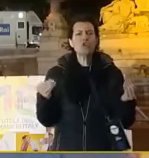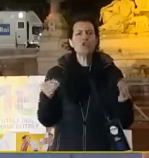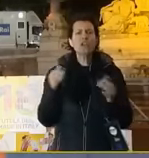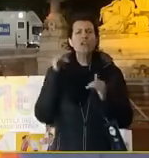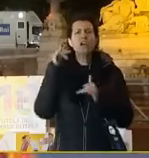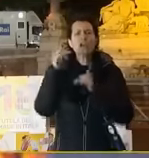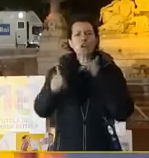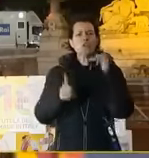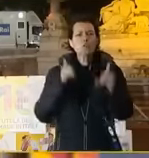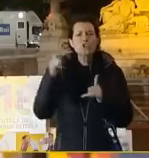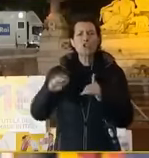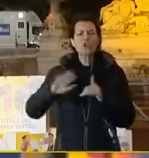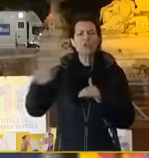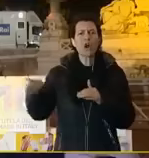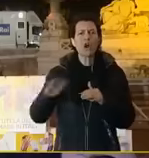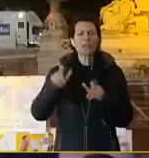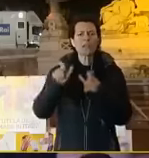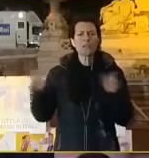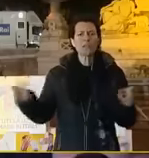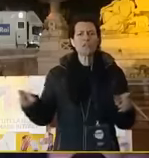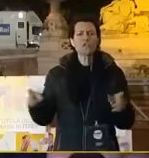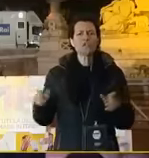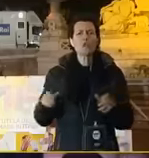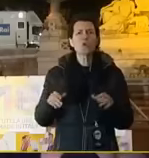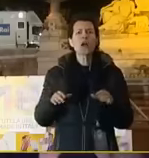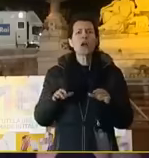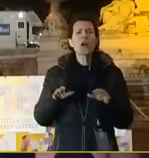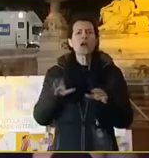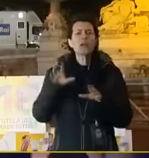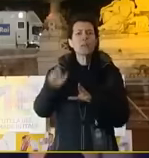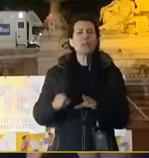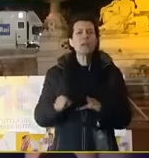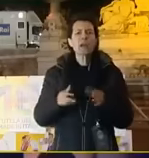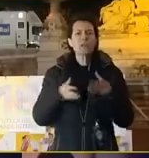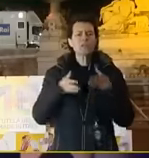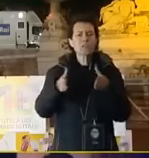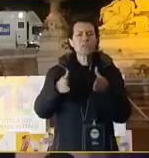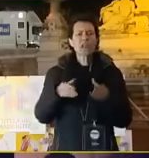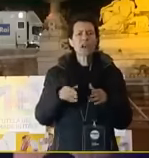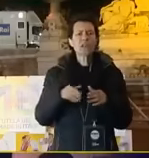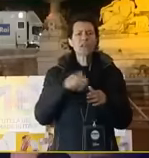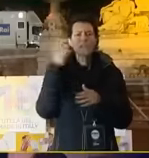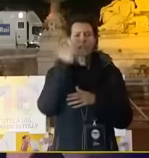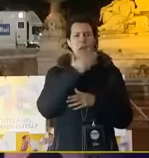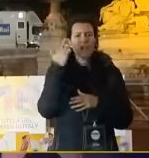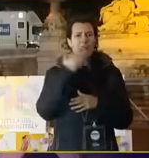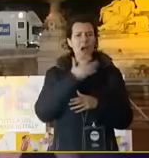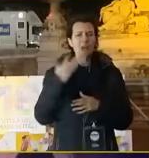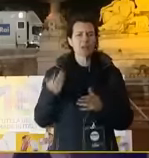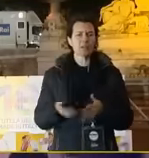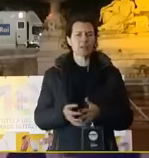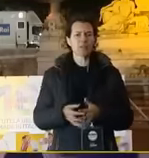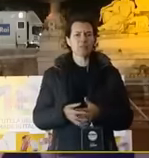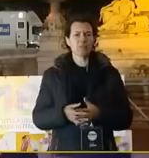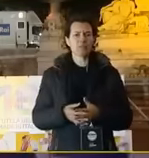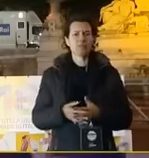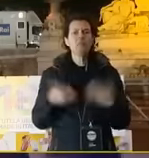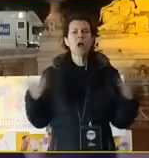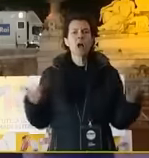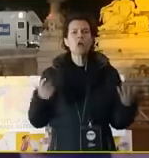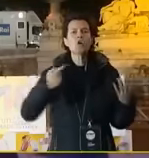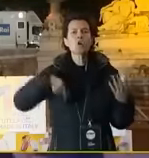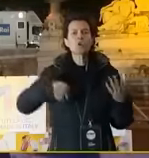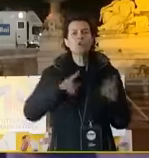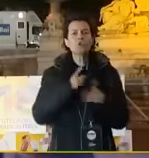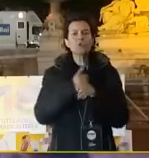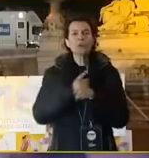che sceglieranno strade sbagliate. Quelle persone invece sono persone da coltivare, perché è lì che dobbiamo riuscire ad arrivare, è